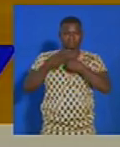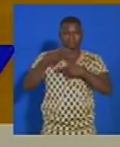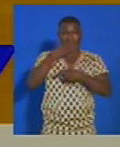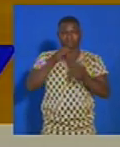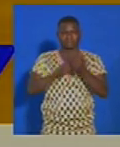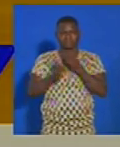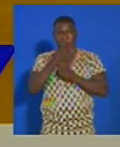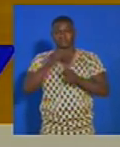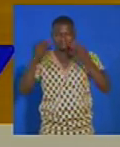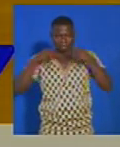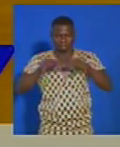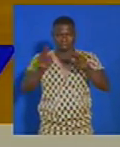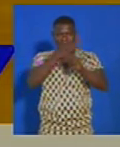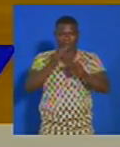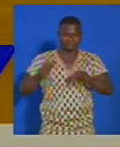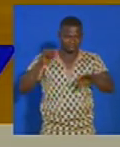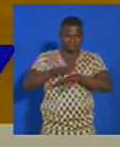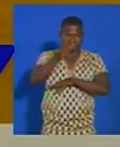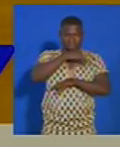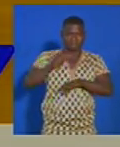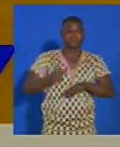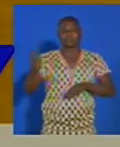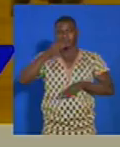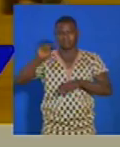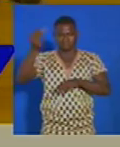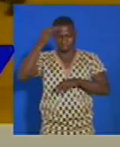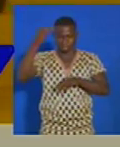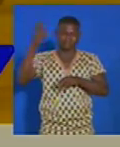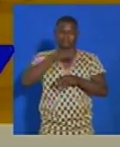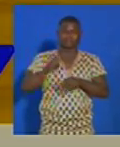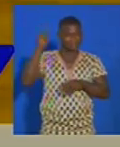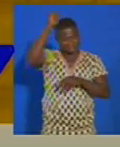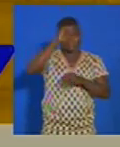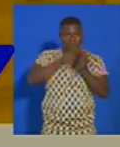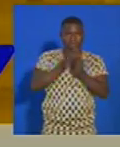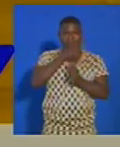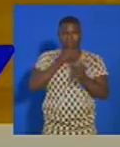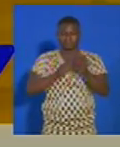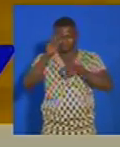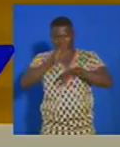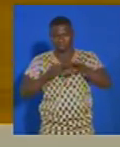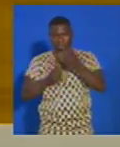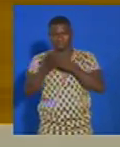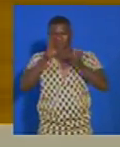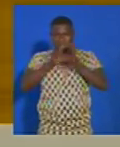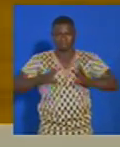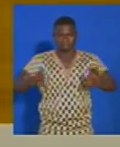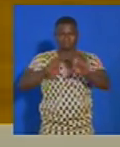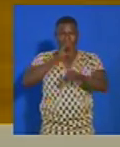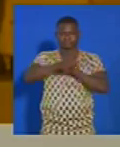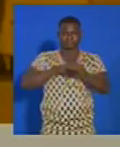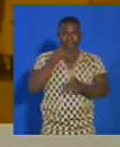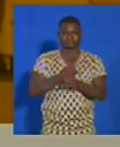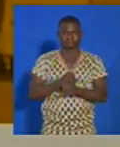ante, un message adressé au maréchal Haftar qui est resté sourd à tous les appels de la communauté